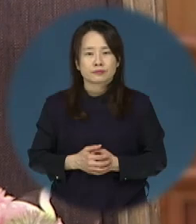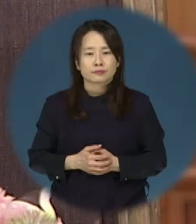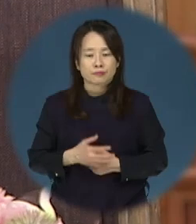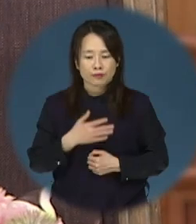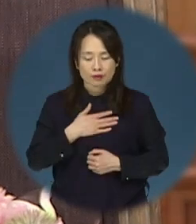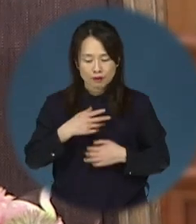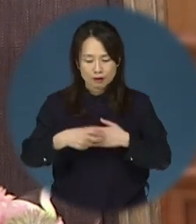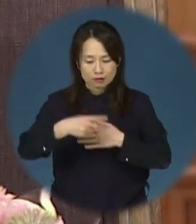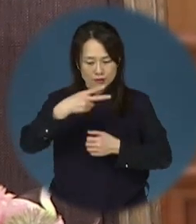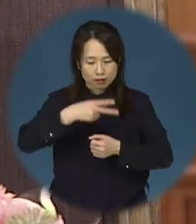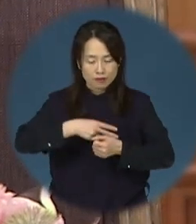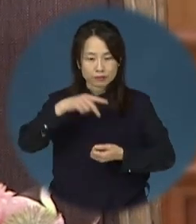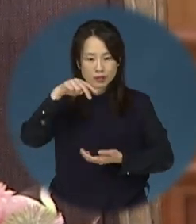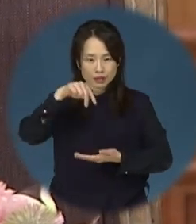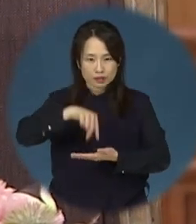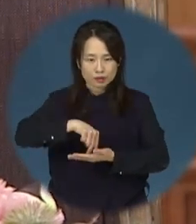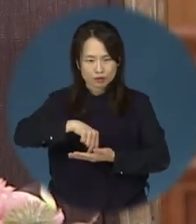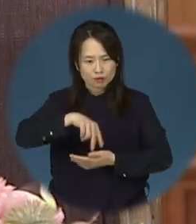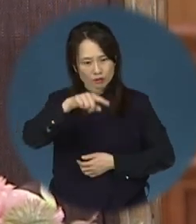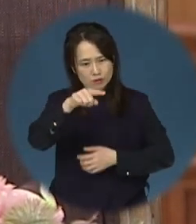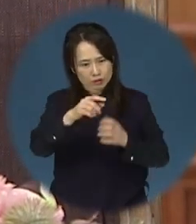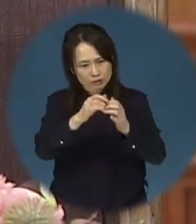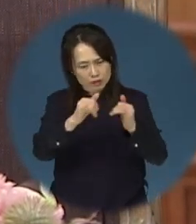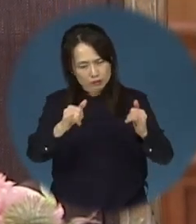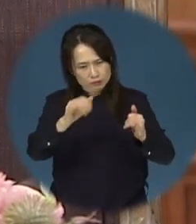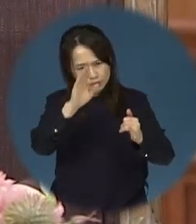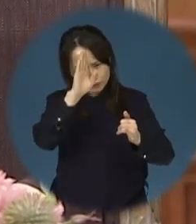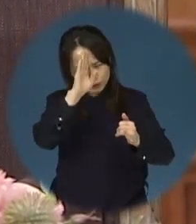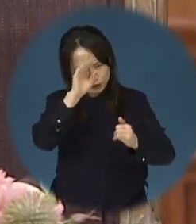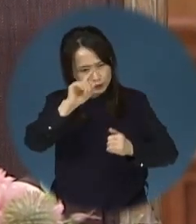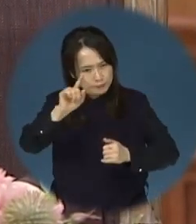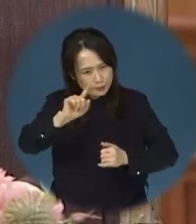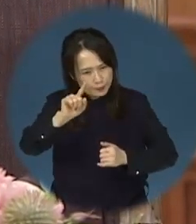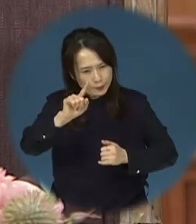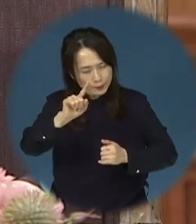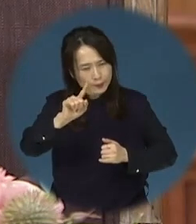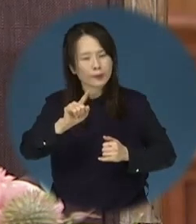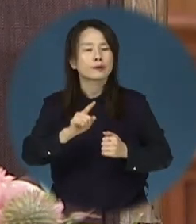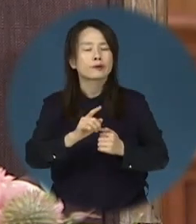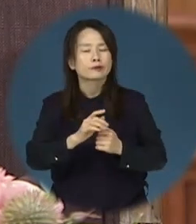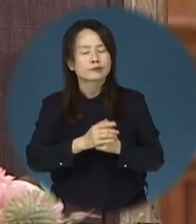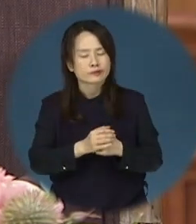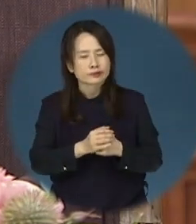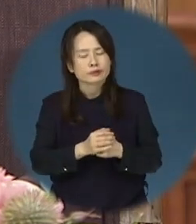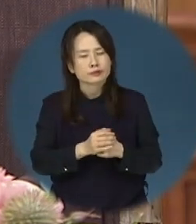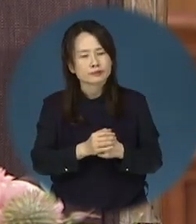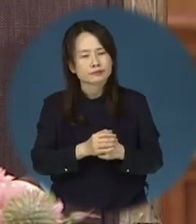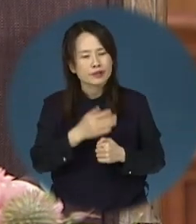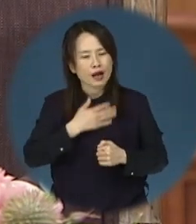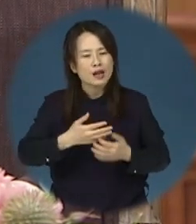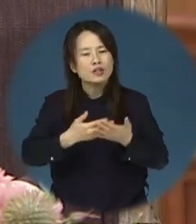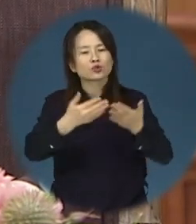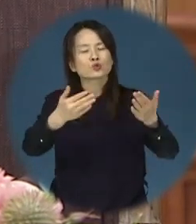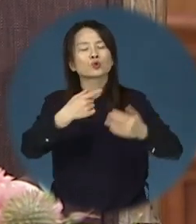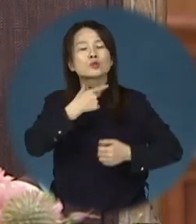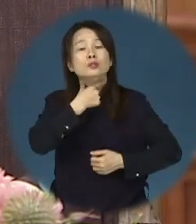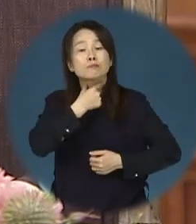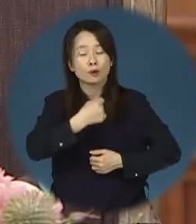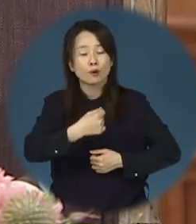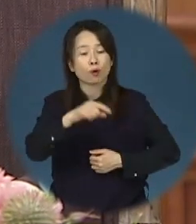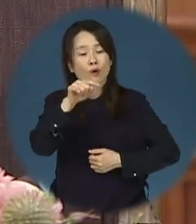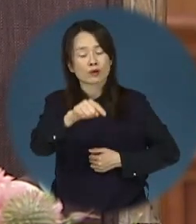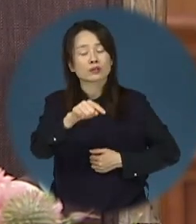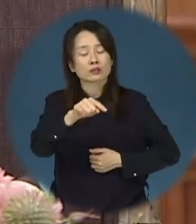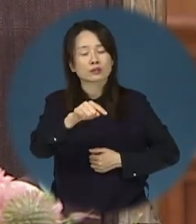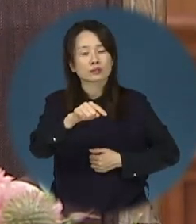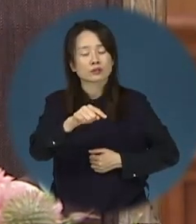일단 의사로서 이 사람들의 어떤 질병이 뭔지 제대로 얘기라도 해야 되겠다. 그러면 제대로